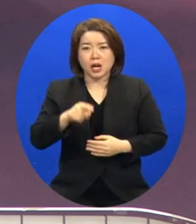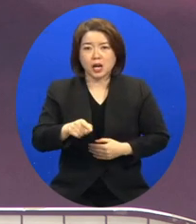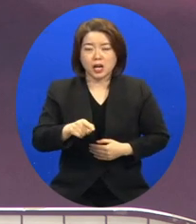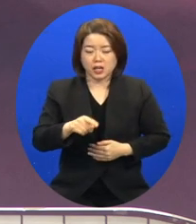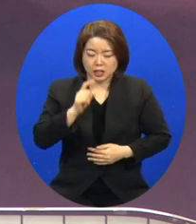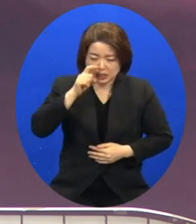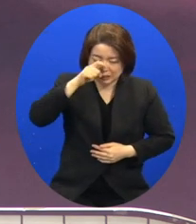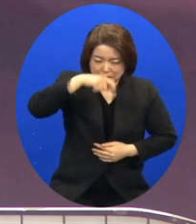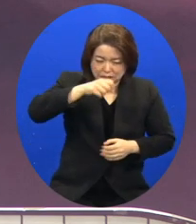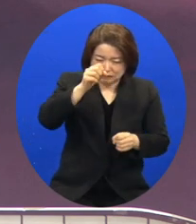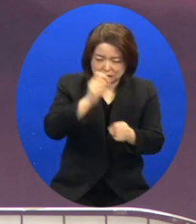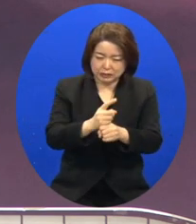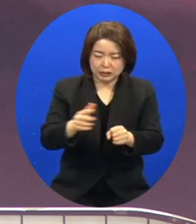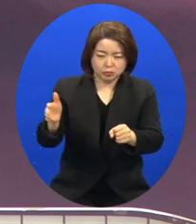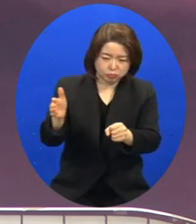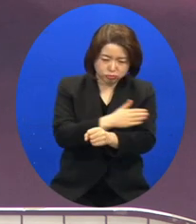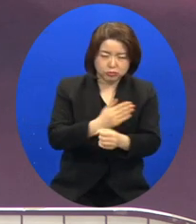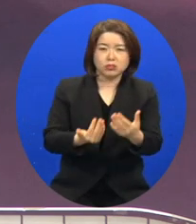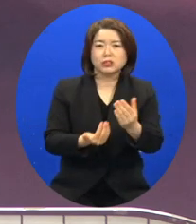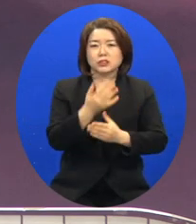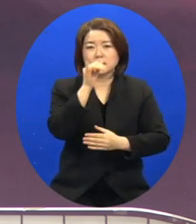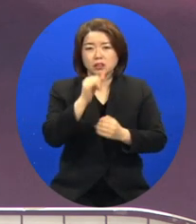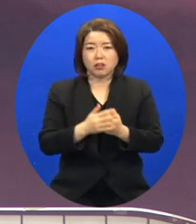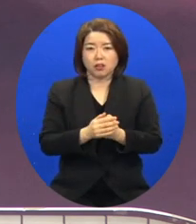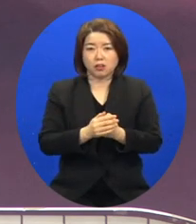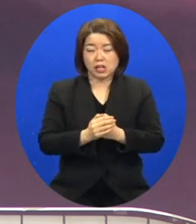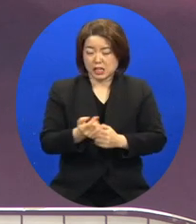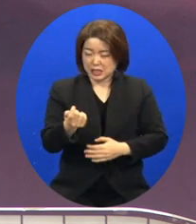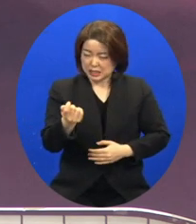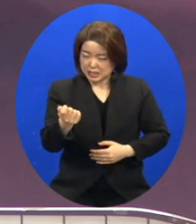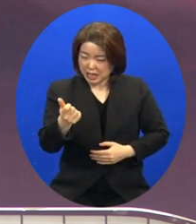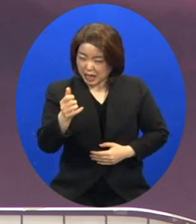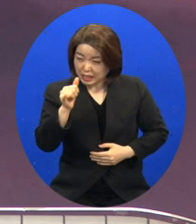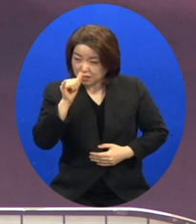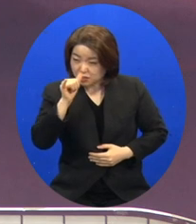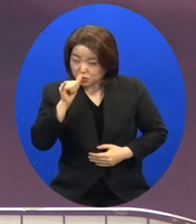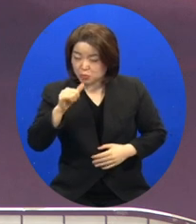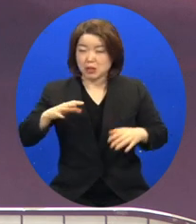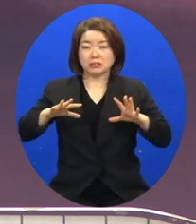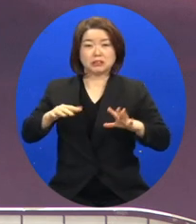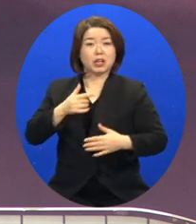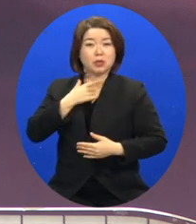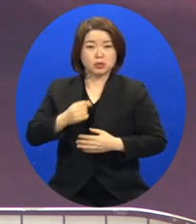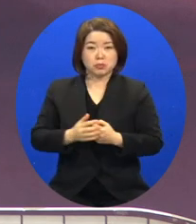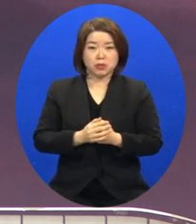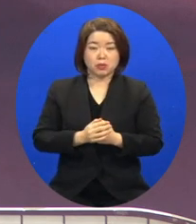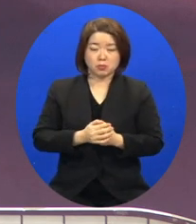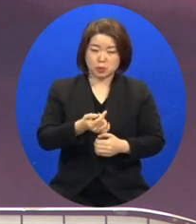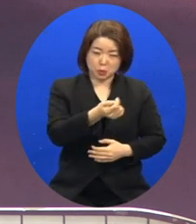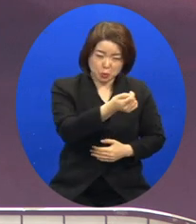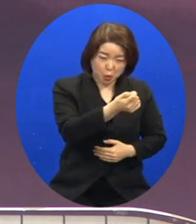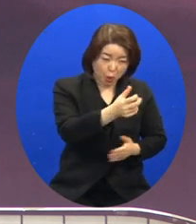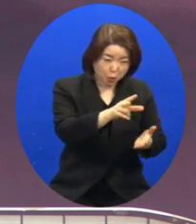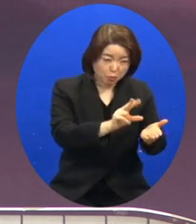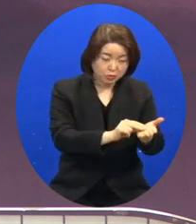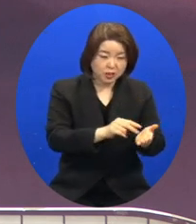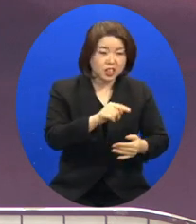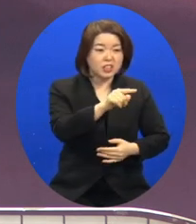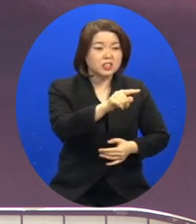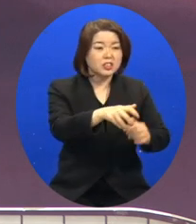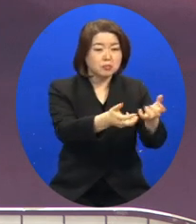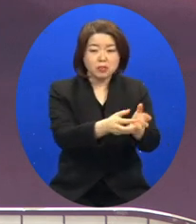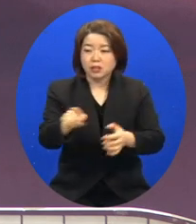점에서 나오는 것인 아 들 쪼 꼬 1 만 것만 있어도 자랑하려고 하드 조그만 문제 가지고도 내 편 내 편